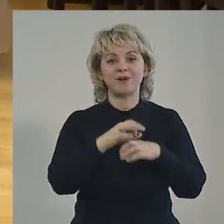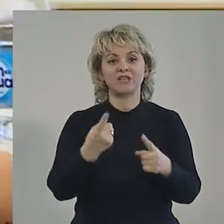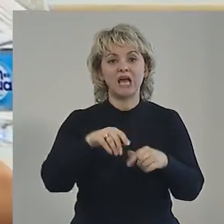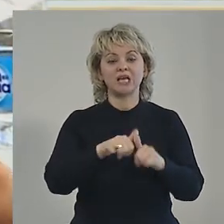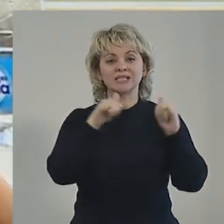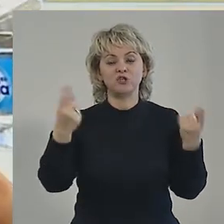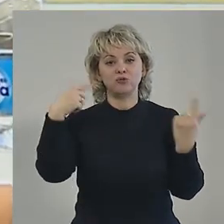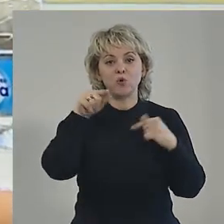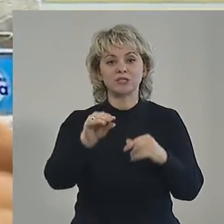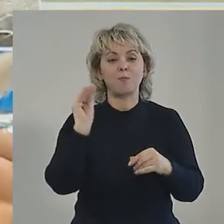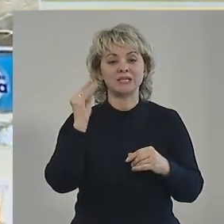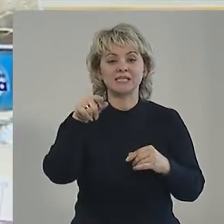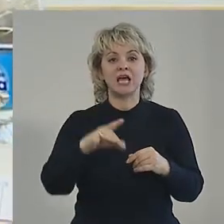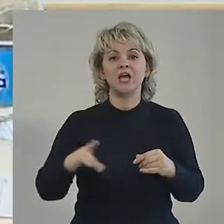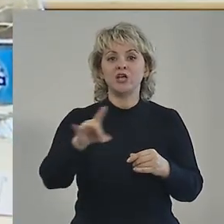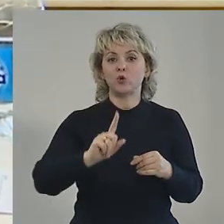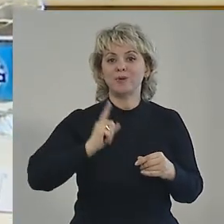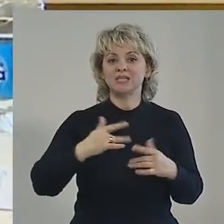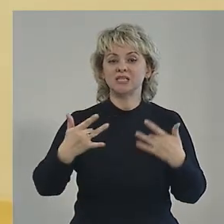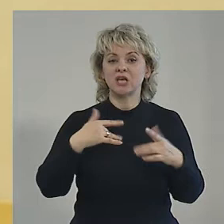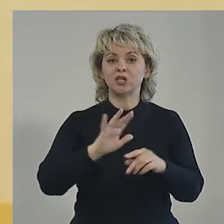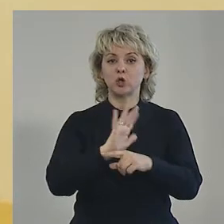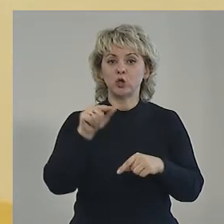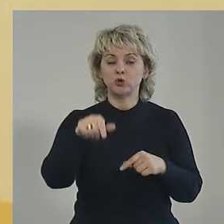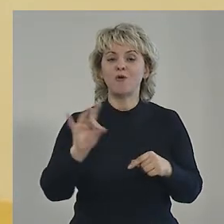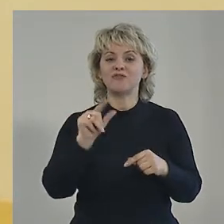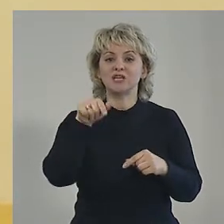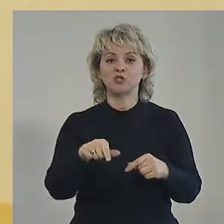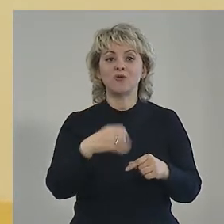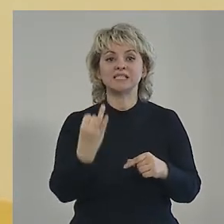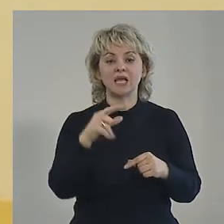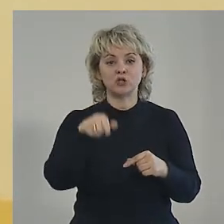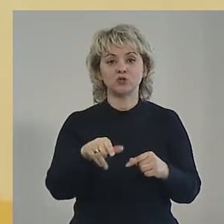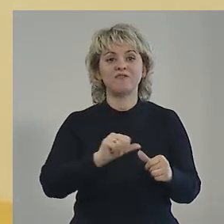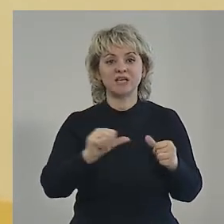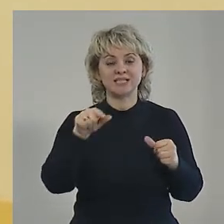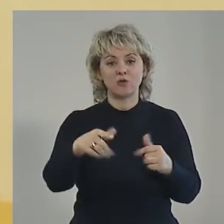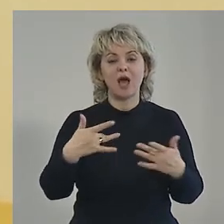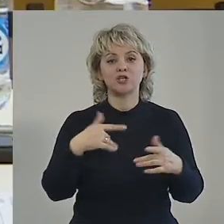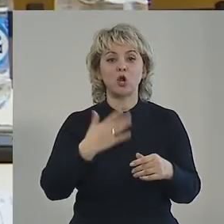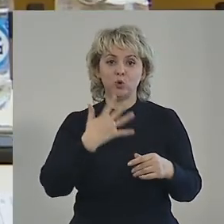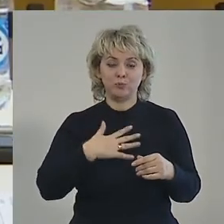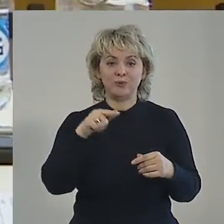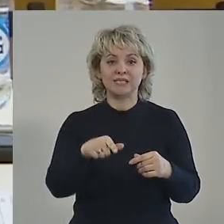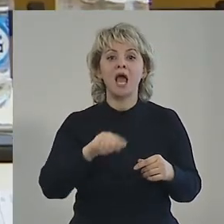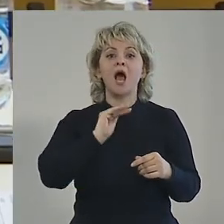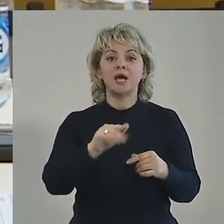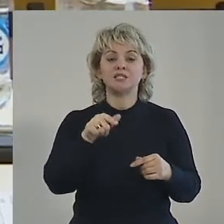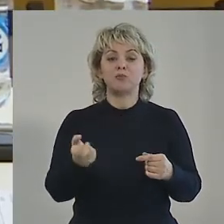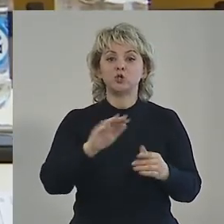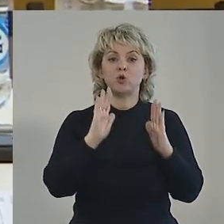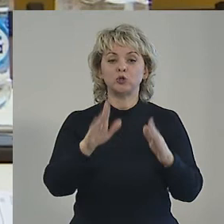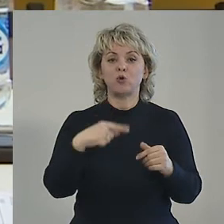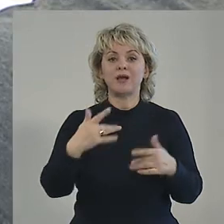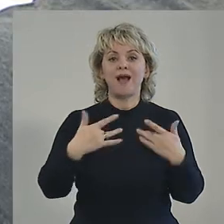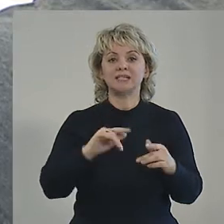развития творческого потенциала региональных мастеров театра и кино. Но в Ростове им заинтересовались в основном актеры-любители. А из профессионалов пришел